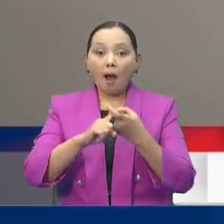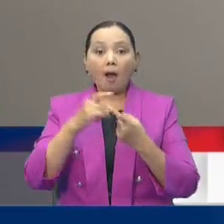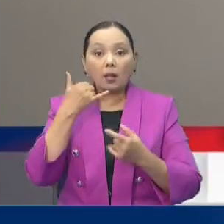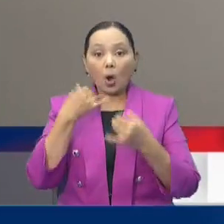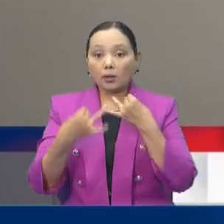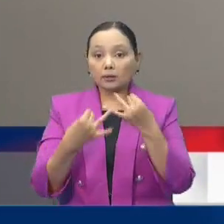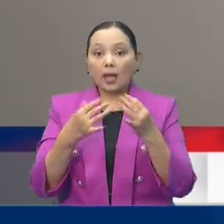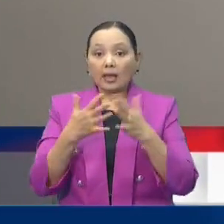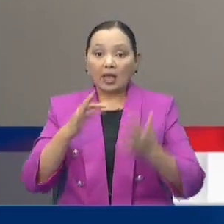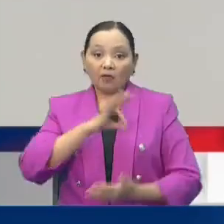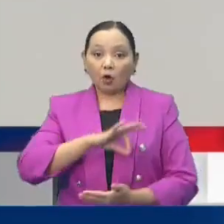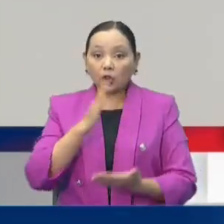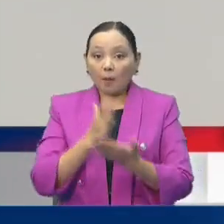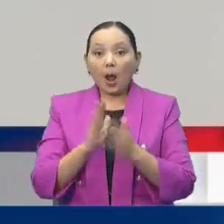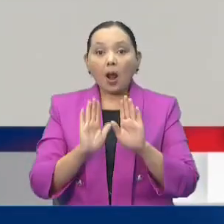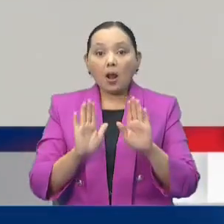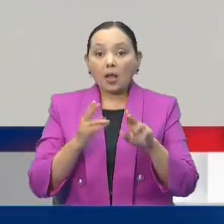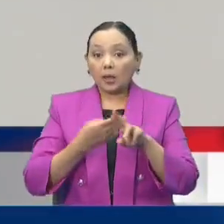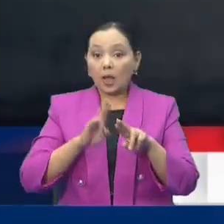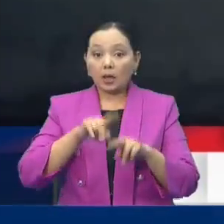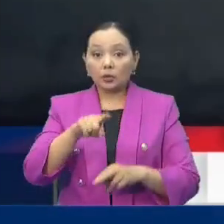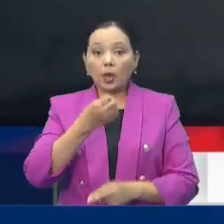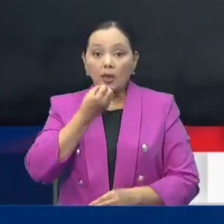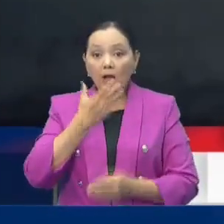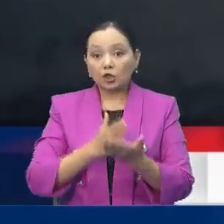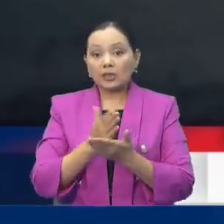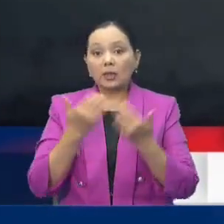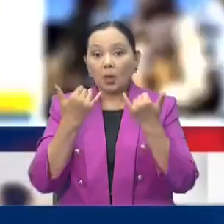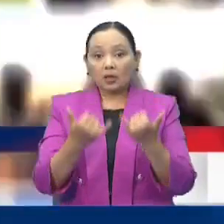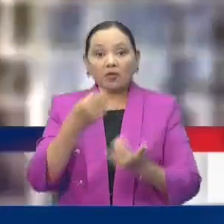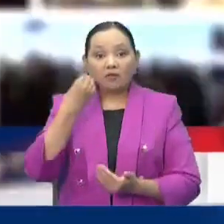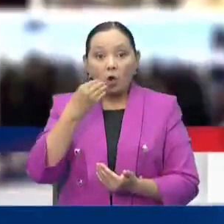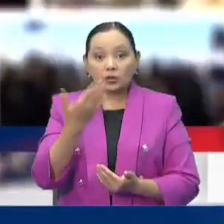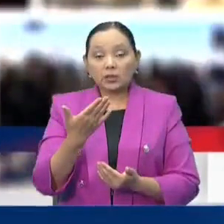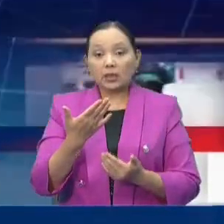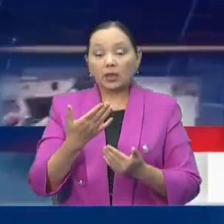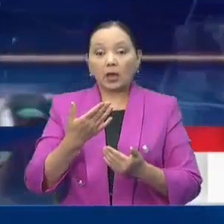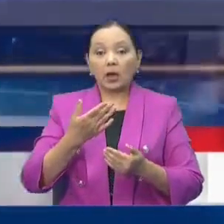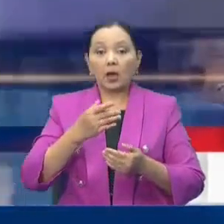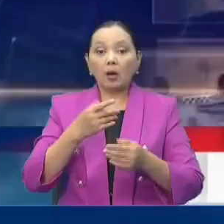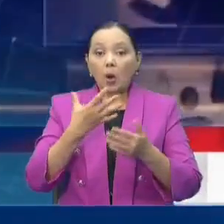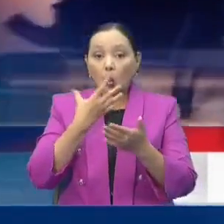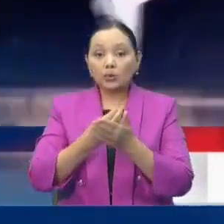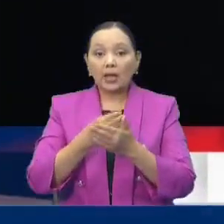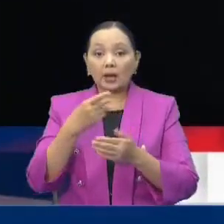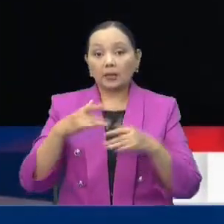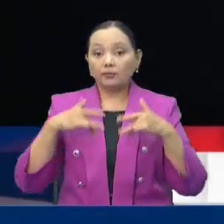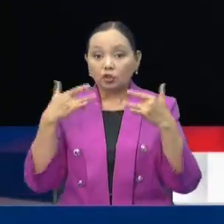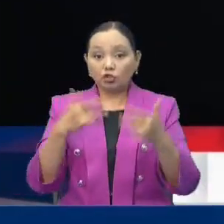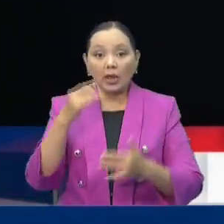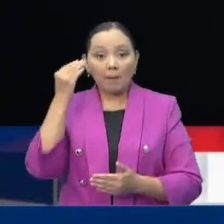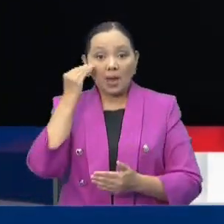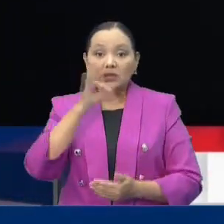qilishda keng foydalanilmoqda. Lekin ana shu yaxshilikka xizmat qiluvchi vositalardan yot kuchlar o'zlarining chirkin